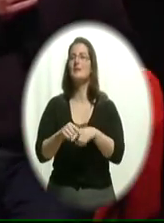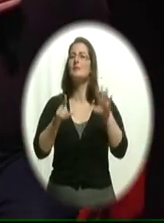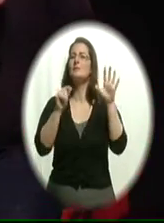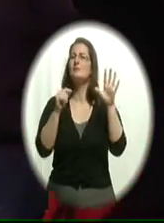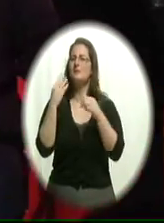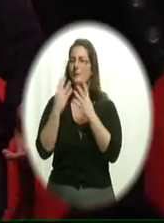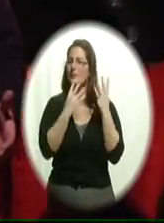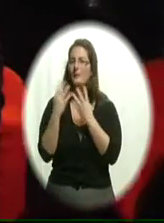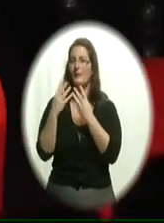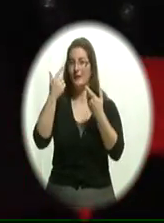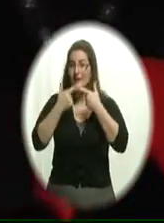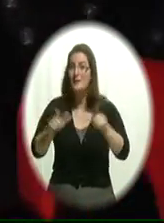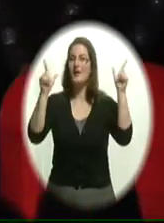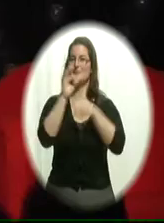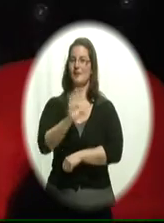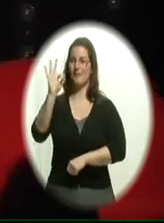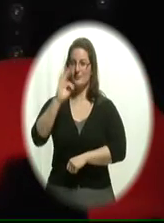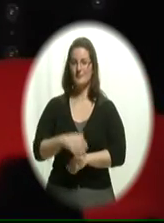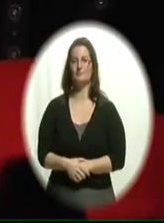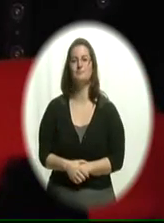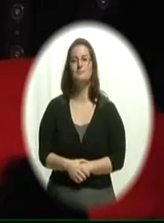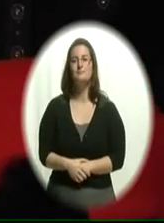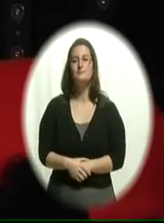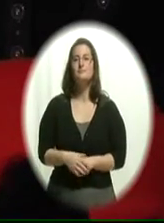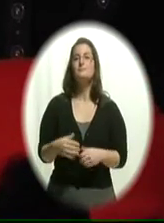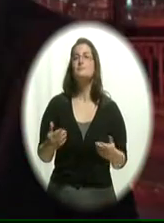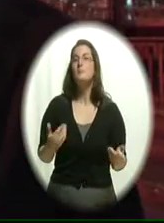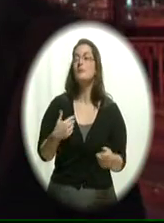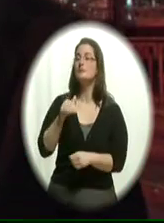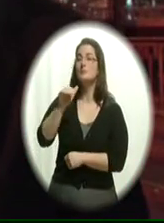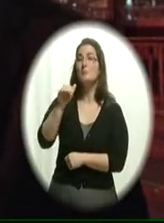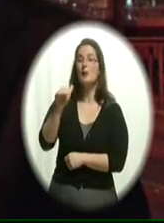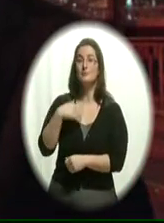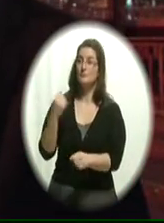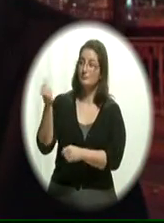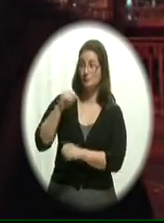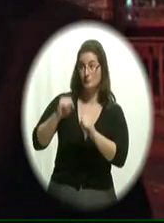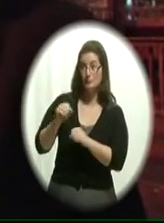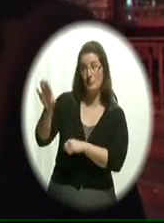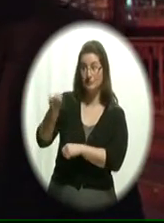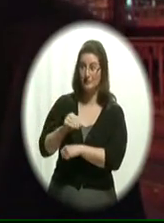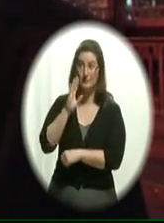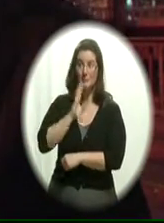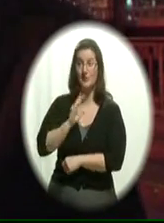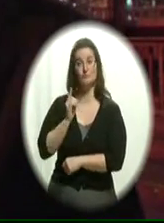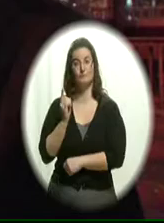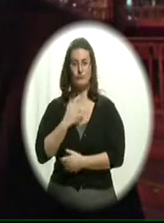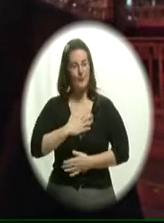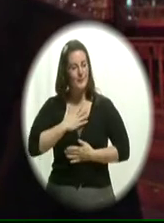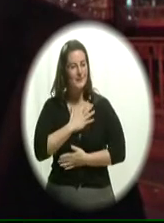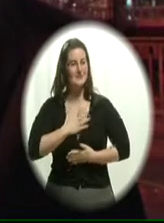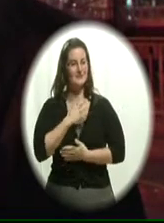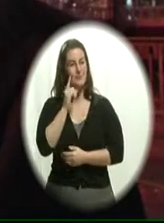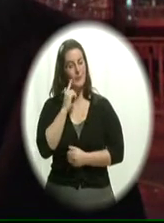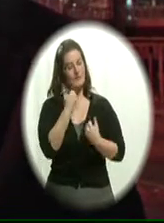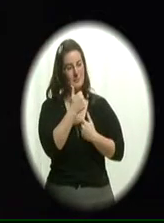Libération. Quand j'ai appelé Alexandre Jardin pour lui demander de venir, il se trouve qu'on se connaît depuis longtemps, il m'a dit qu'il viendrait avec plaisir, et qu'il viendrait avec plaisir parce que je lui